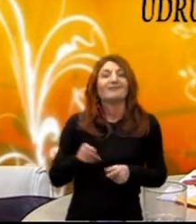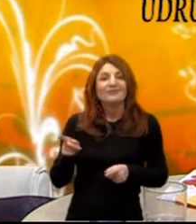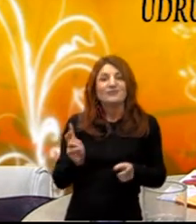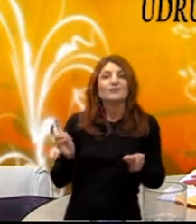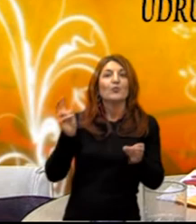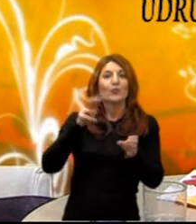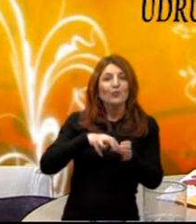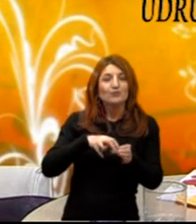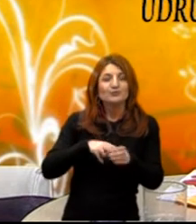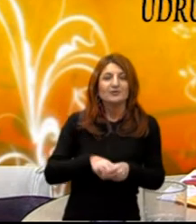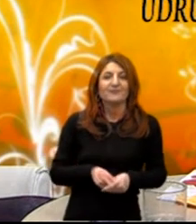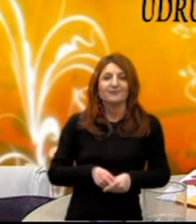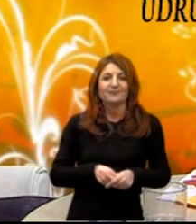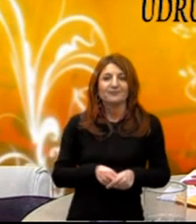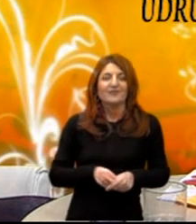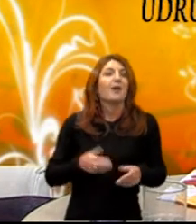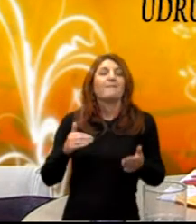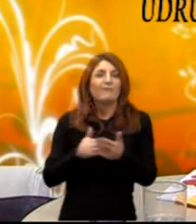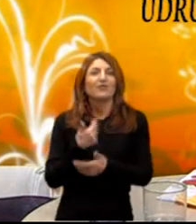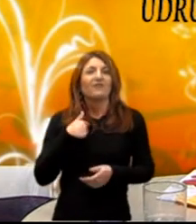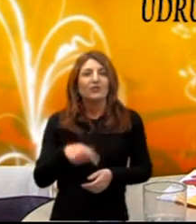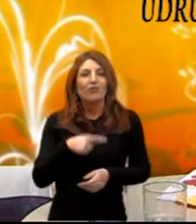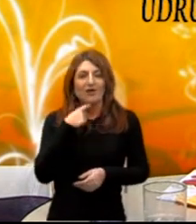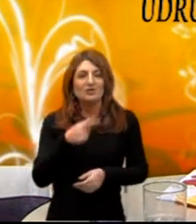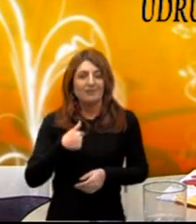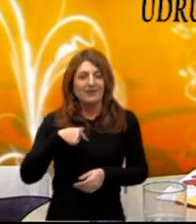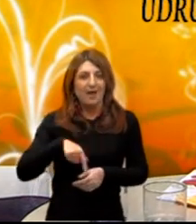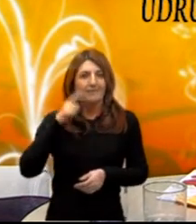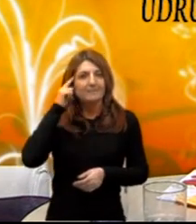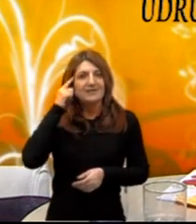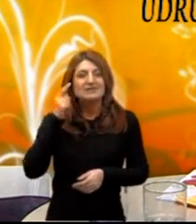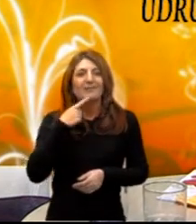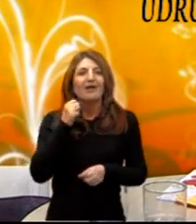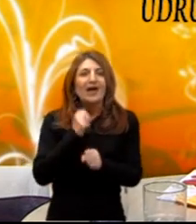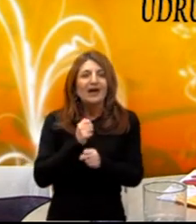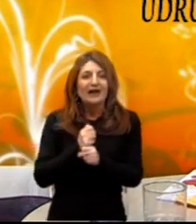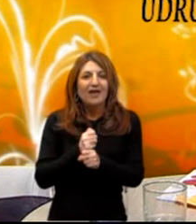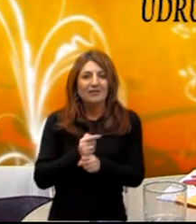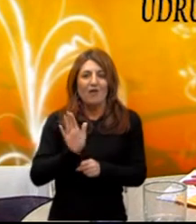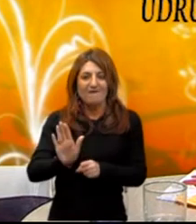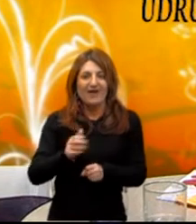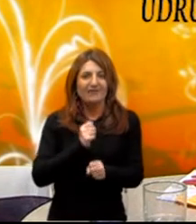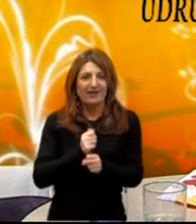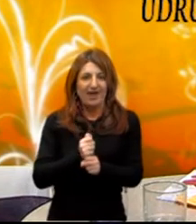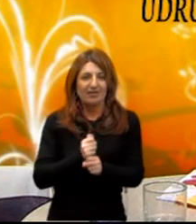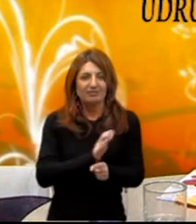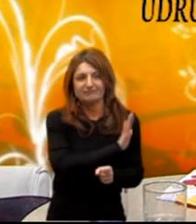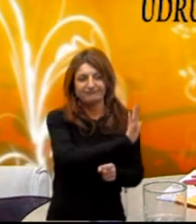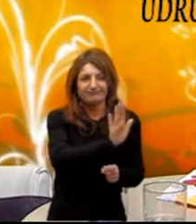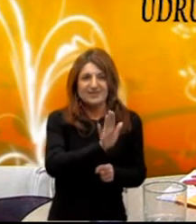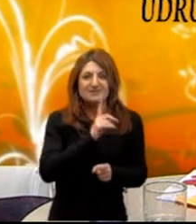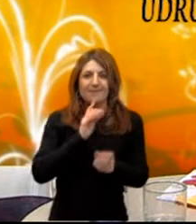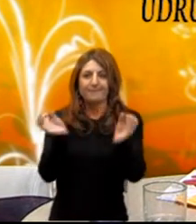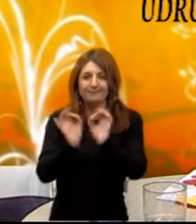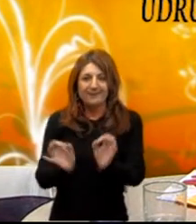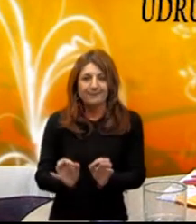uključite se. Jer, opet ja kažem, ja mislim da rad, takav rad, vas sa